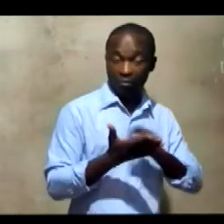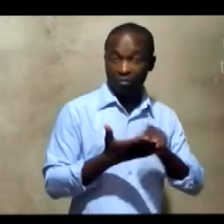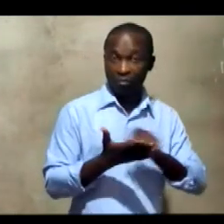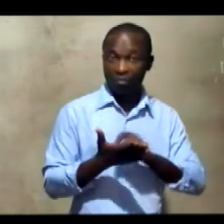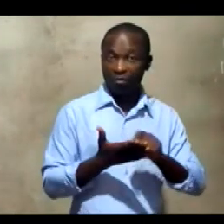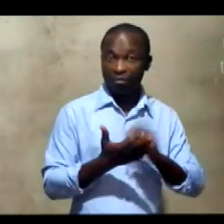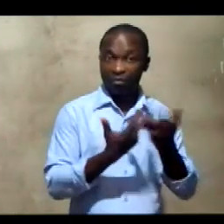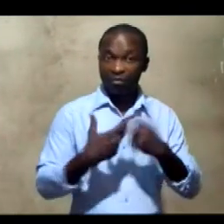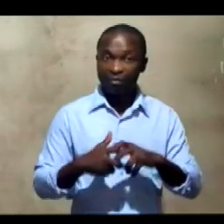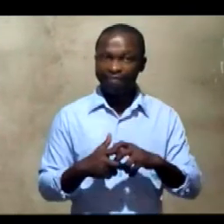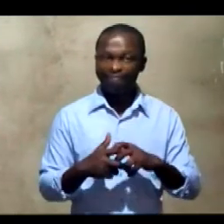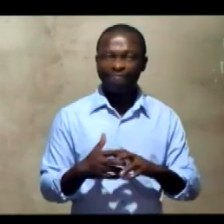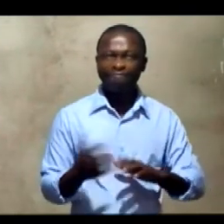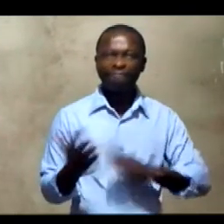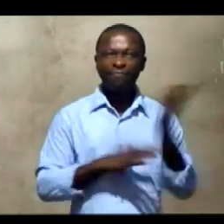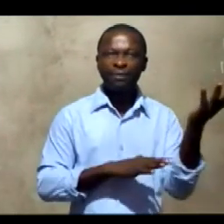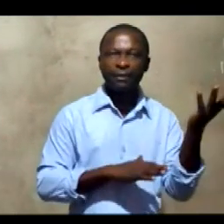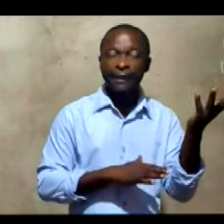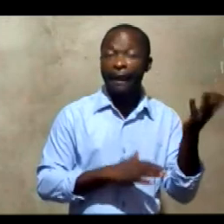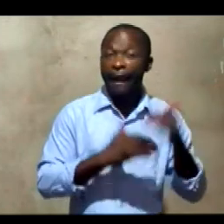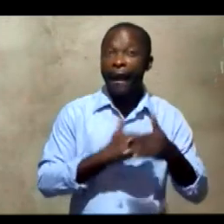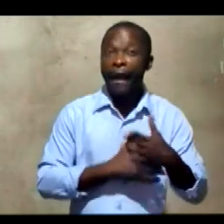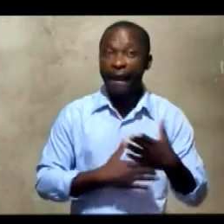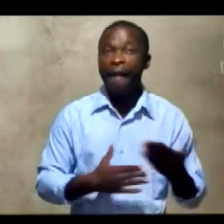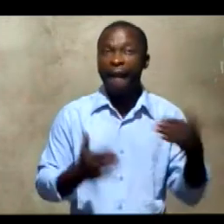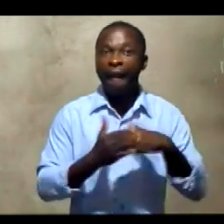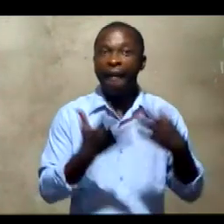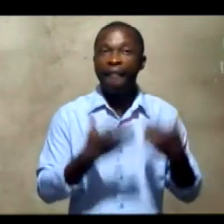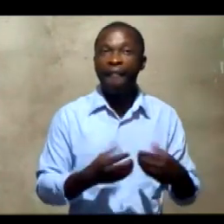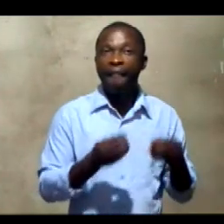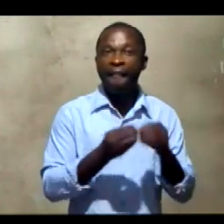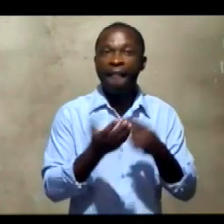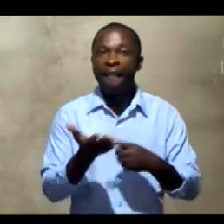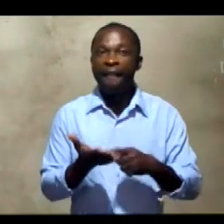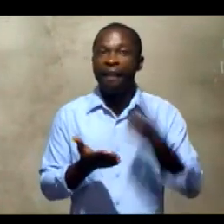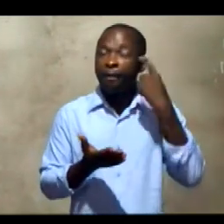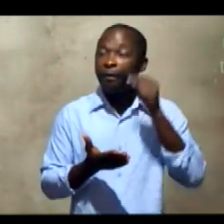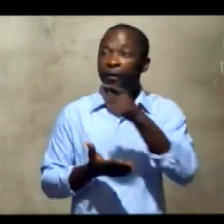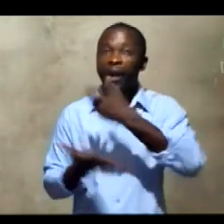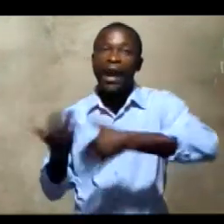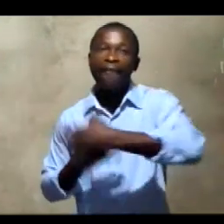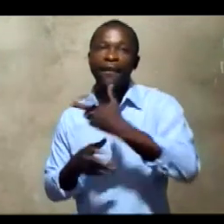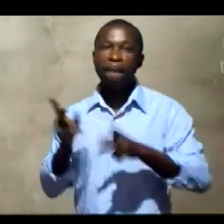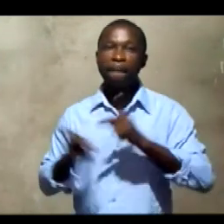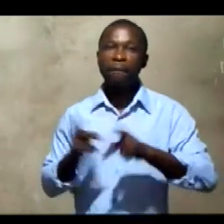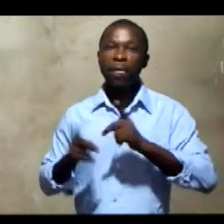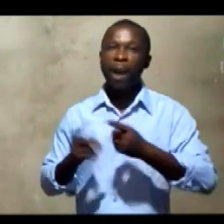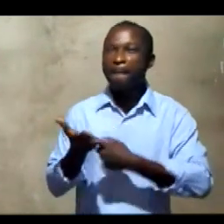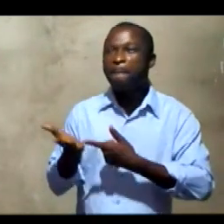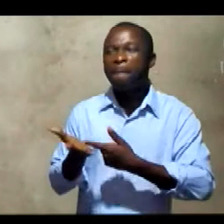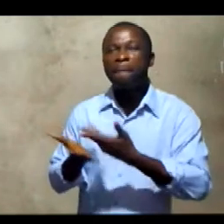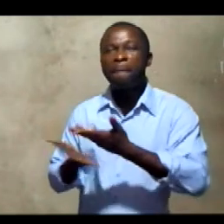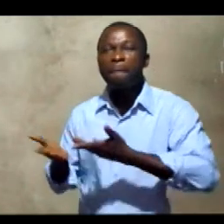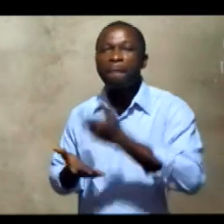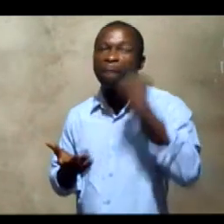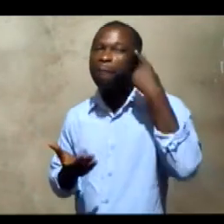le processus nécessaire à l'instauration d'une paix durable au sein des populations. Une médiation internationale s'est